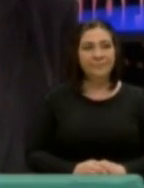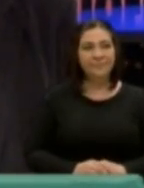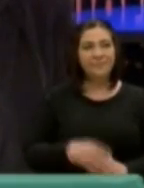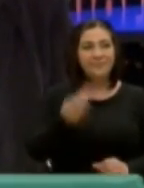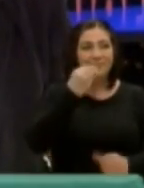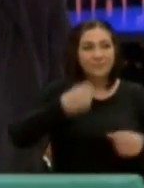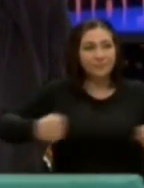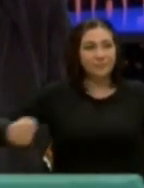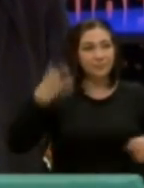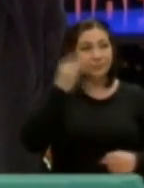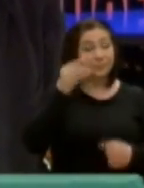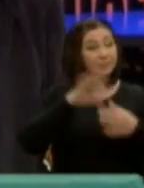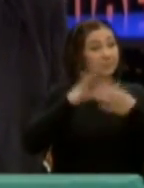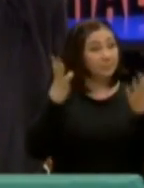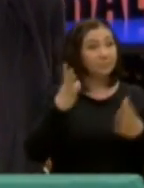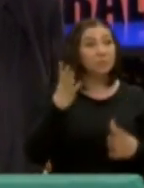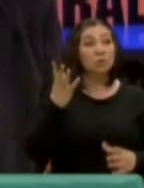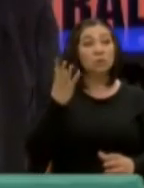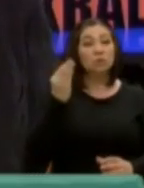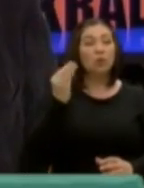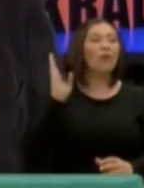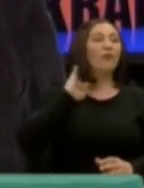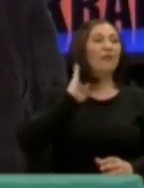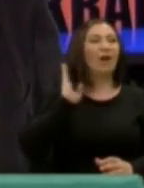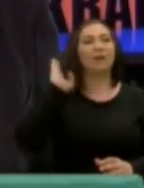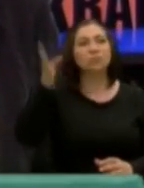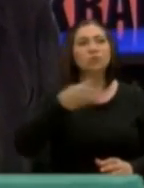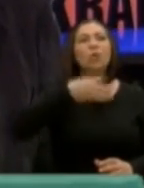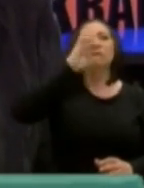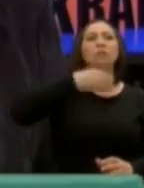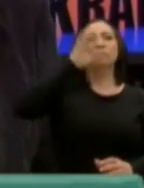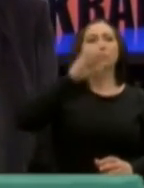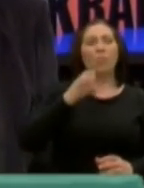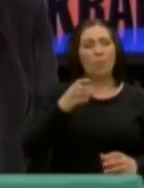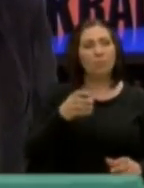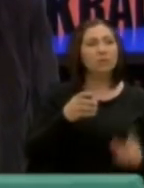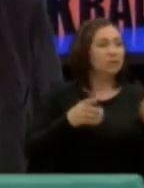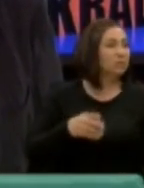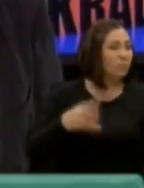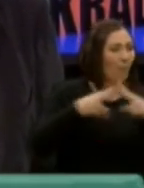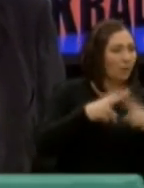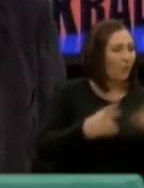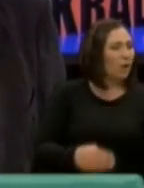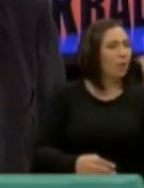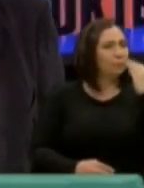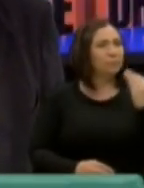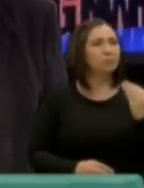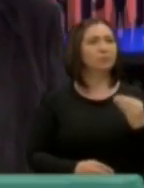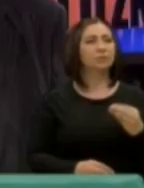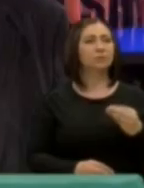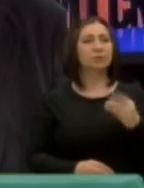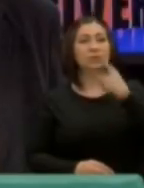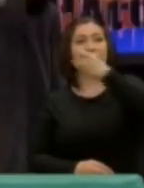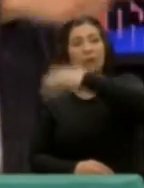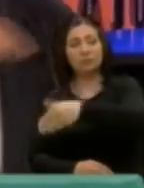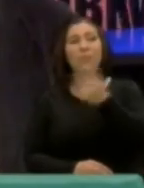obez olmasının nedeni mesela çok vefaya gitmiş, boza içmiş, size gelmiş çok baklava yemiş. Hayır, işte